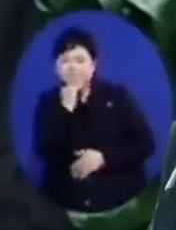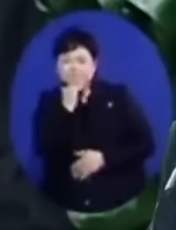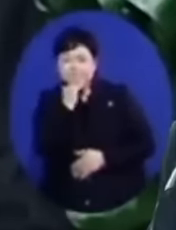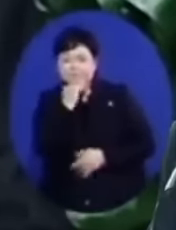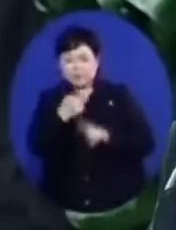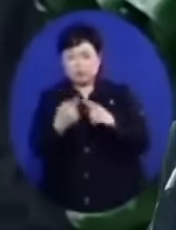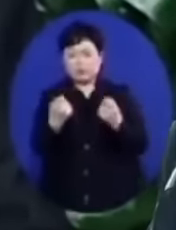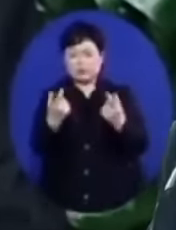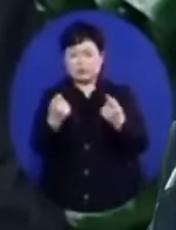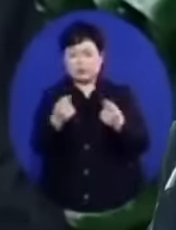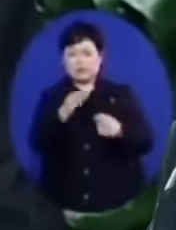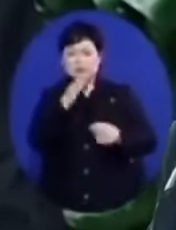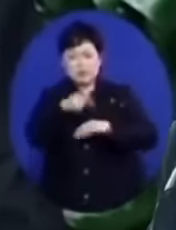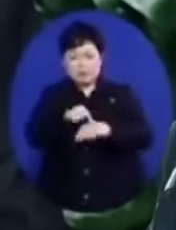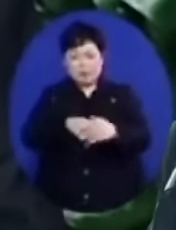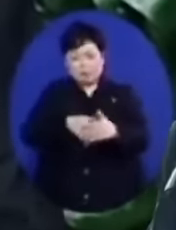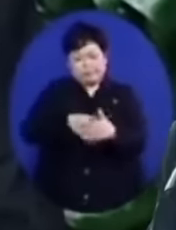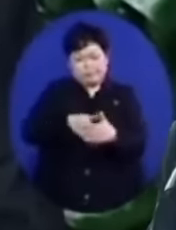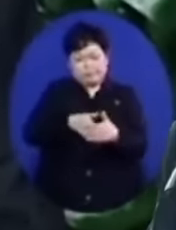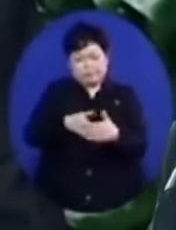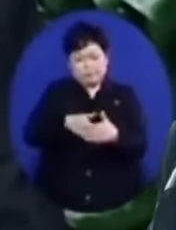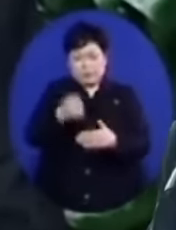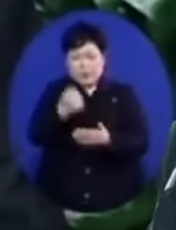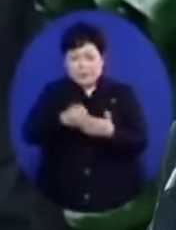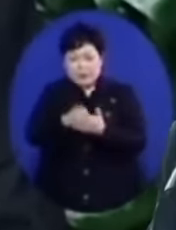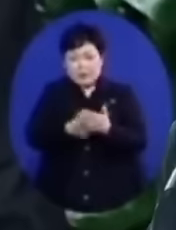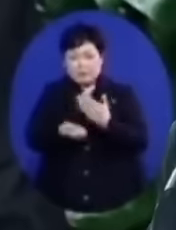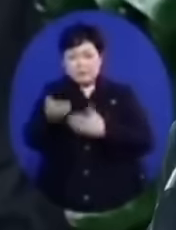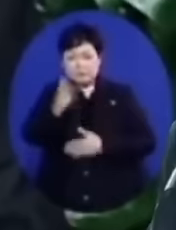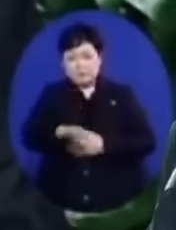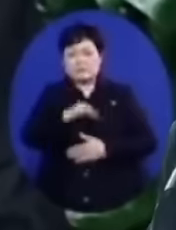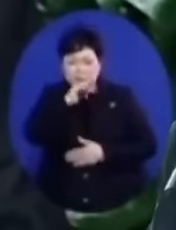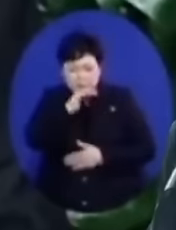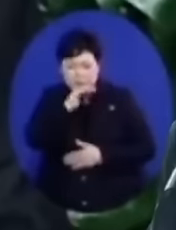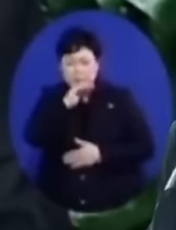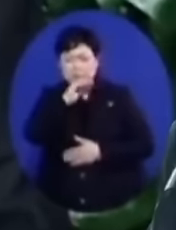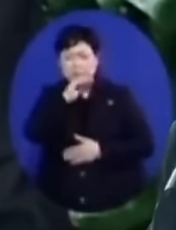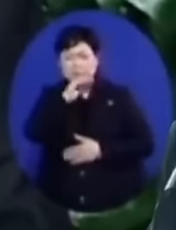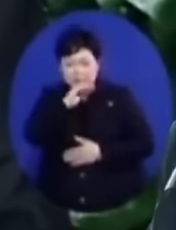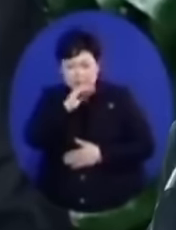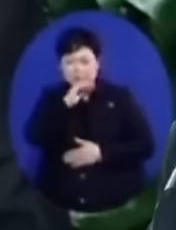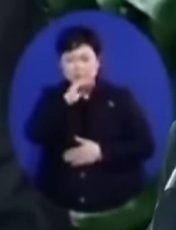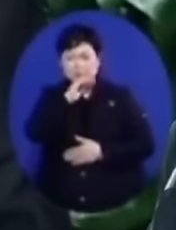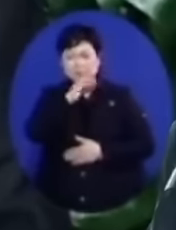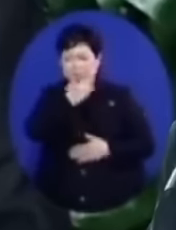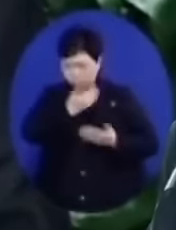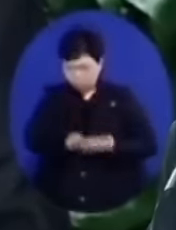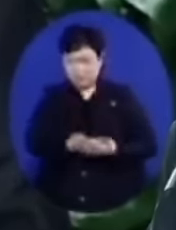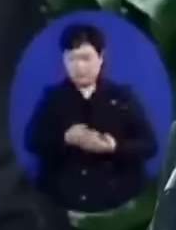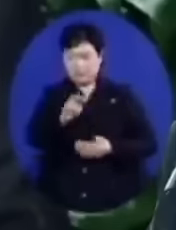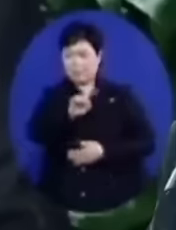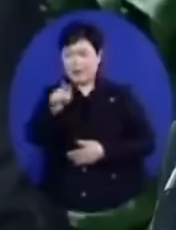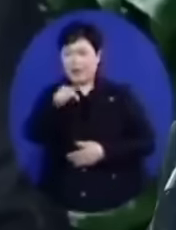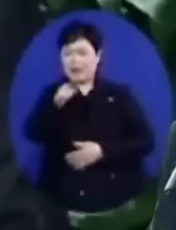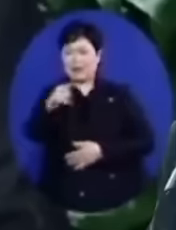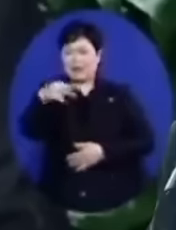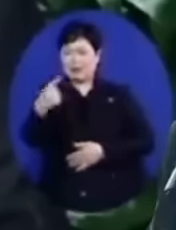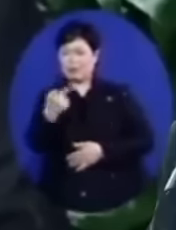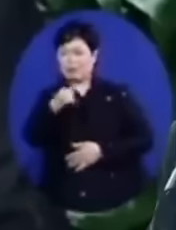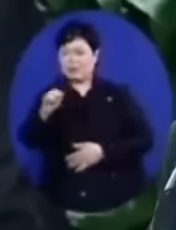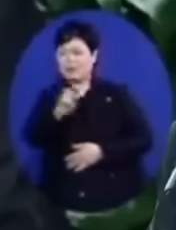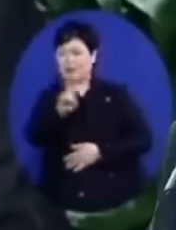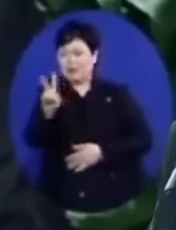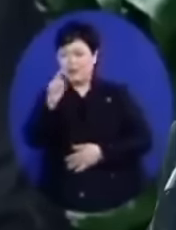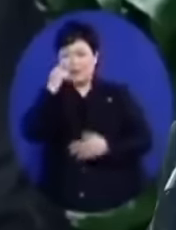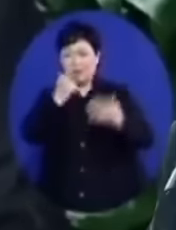상당히 조바심이 나고 안타깝지만은 기다려야 됩니다. 그래서 마게도니아의 환상이 나타날 때까지 기다려야